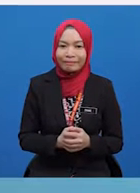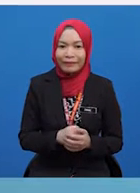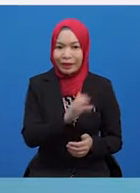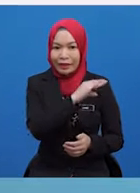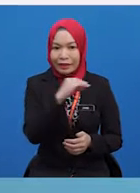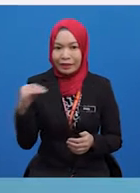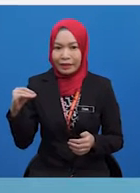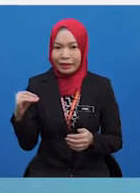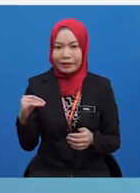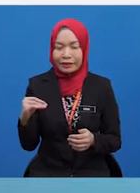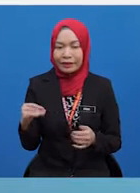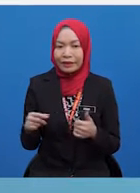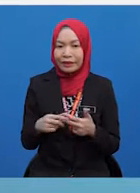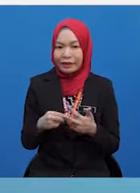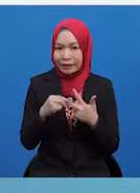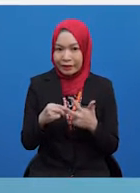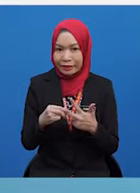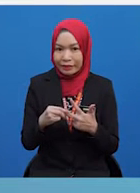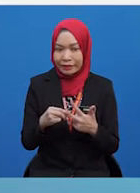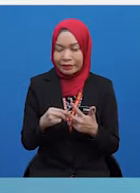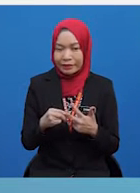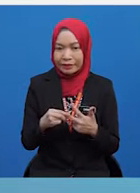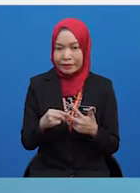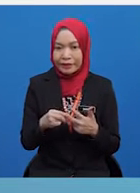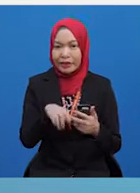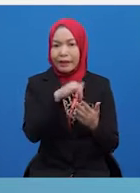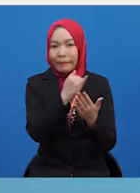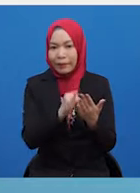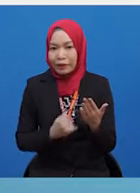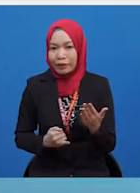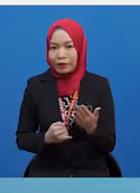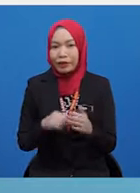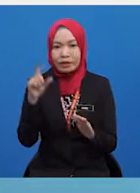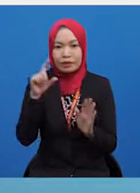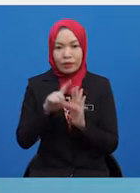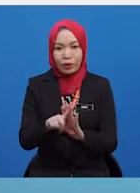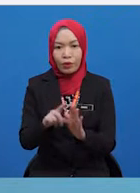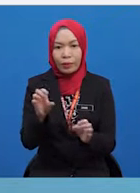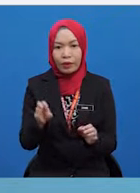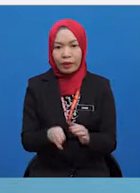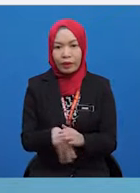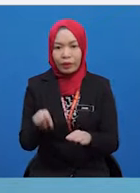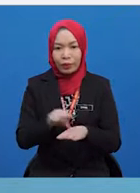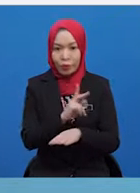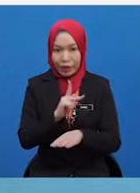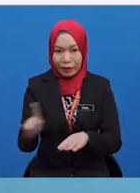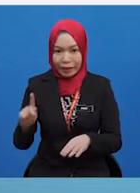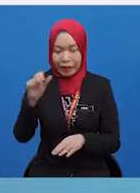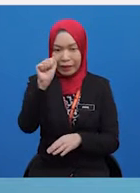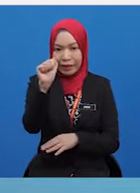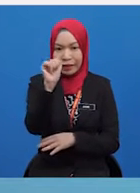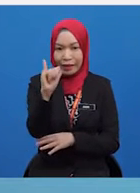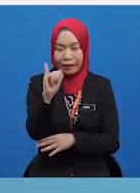Dan yang ketiga ialah melukis logo menggunakan Adobe